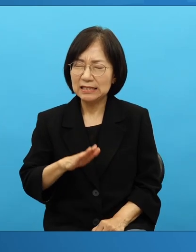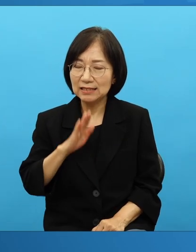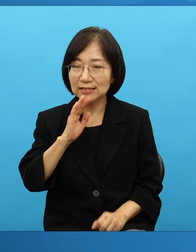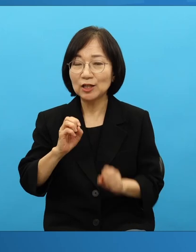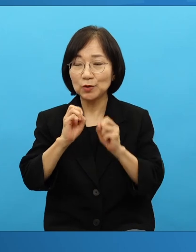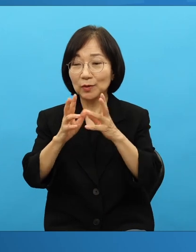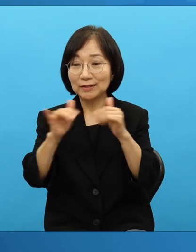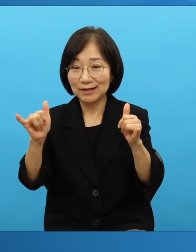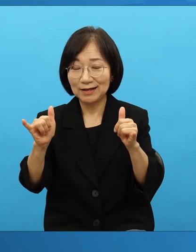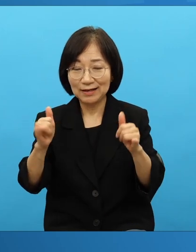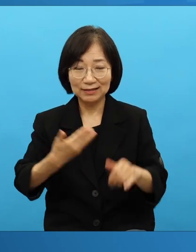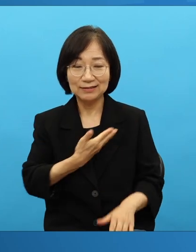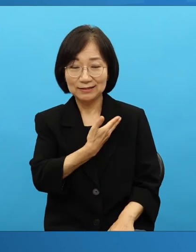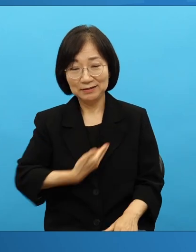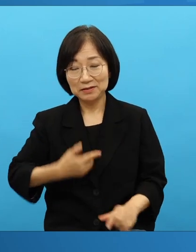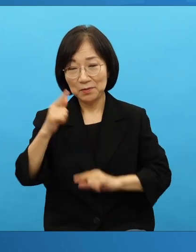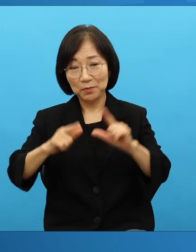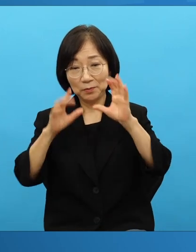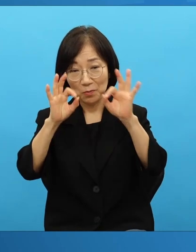응답 안 와도 괜찮아. 但